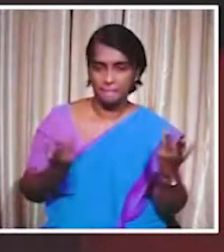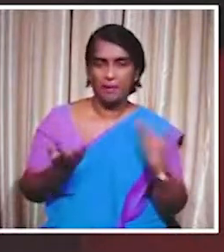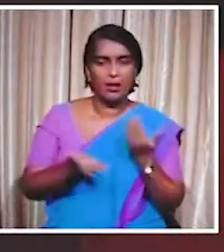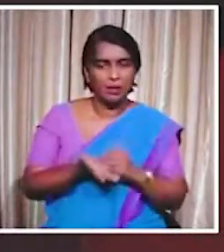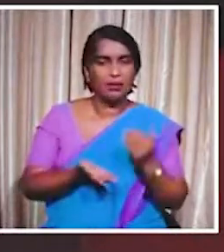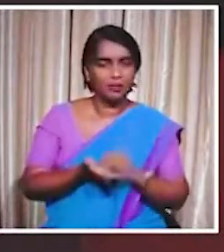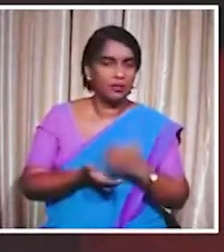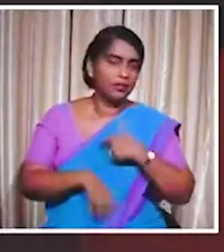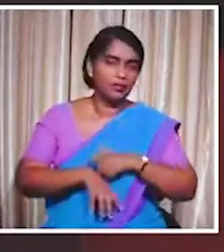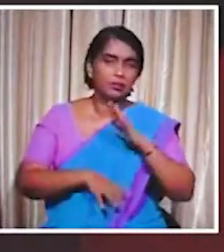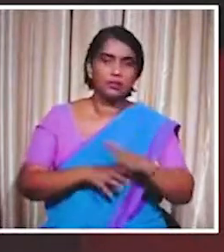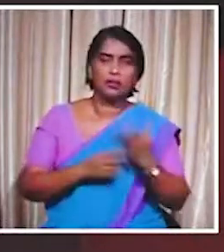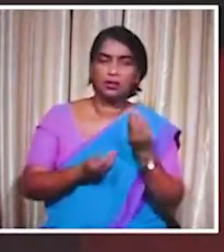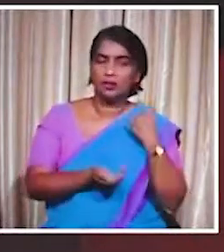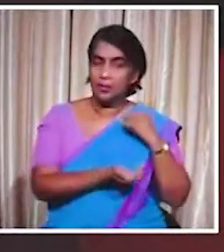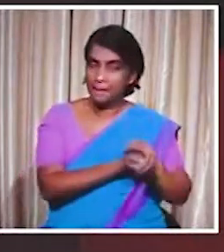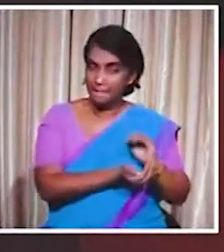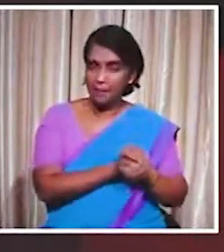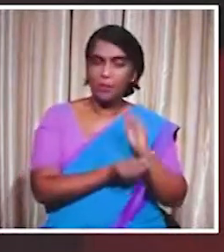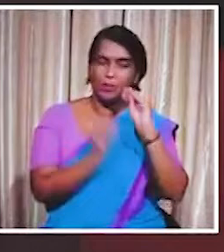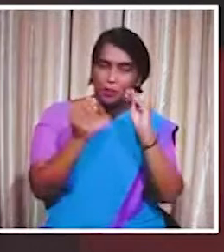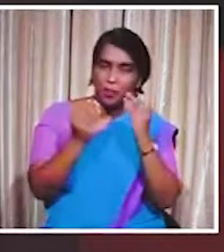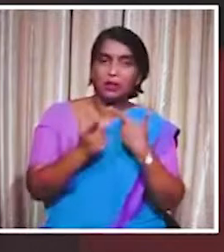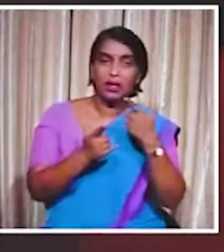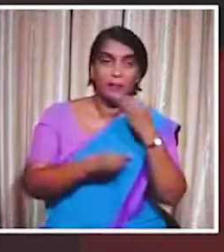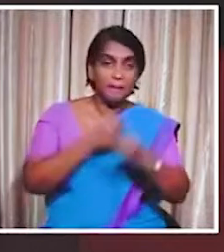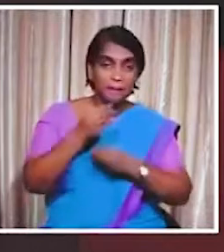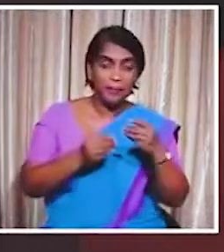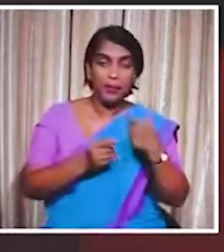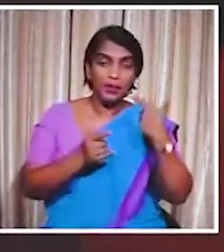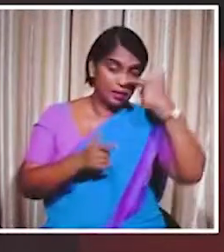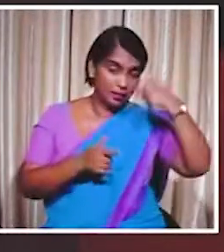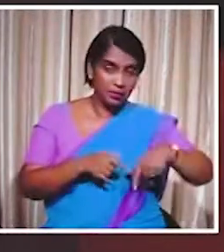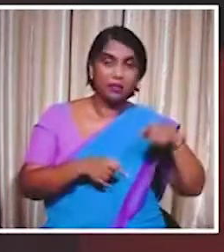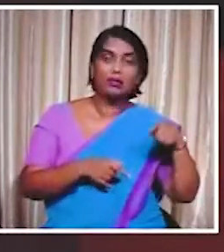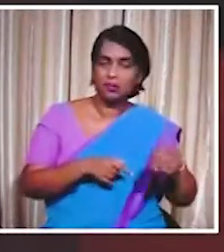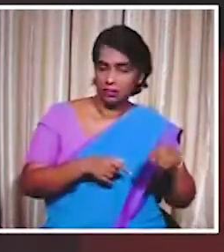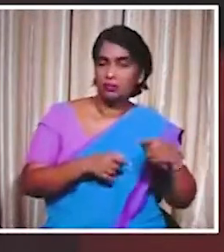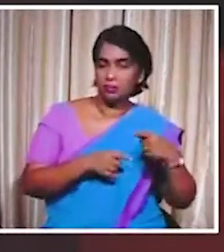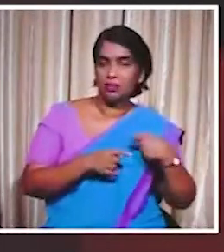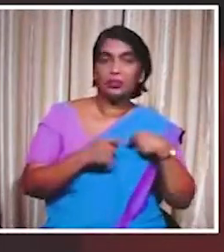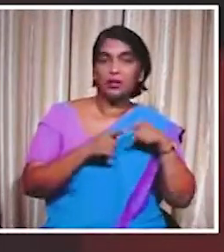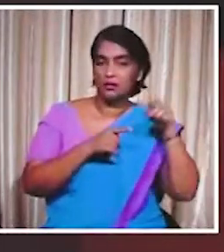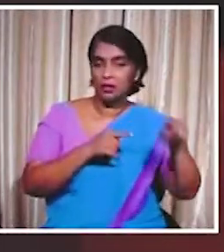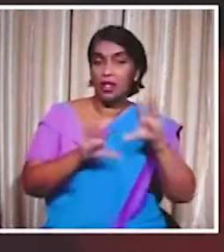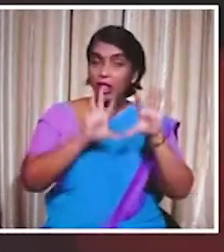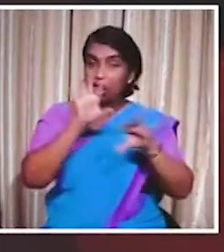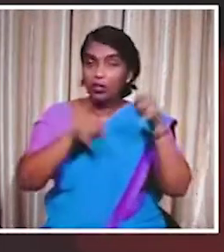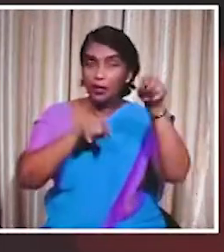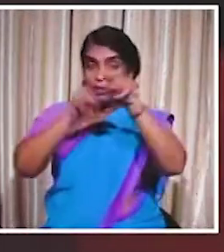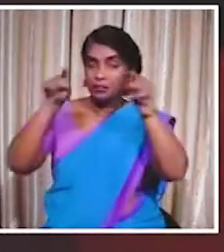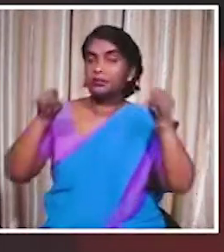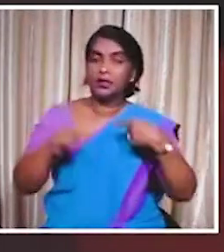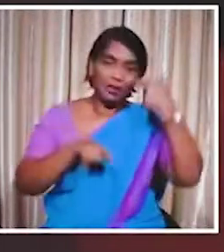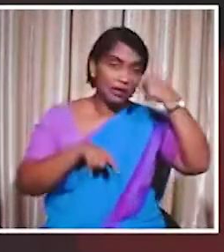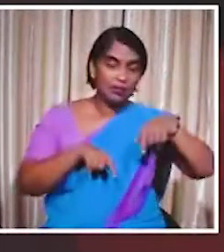විට අවස්ථාවලදී අපේ තියෙන සංචිත වලින් යම් ප්‍රමාණයක් දීවර වරායන්වල තියෙන ඒ තියෙන ඉන්ධන පෙරෝම්හල් හරහා සහ තෝරාගත් ප්‍රදේශවල තියෙන